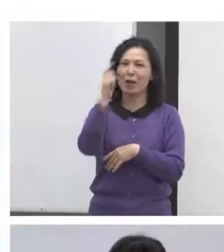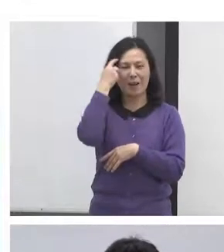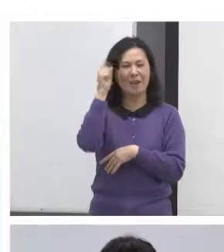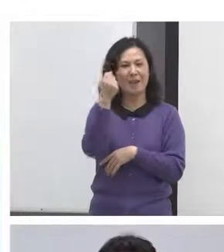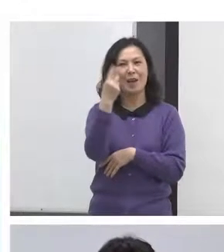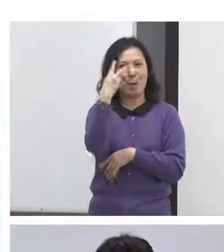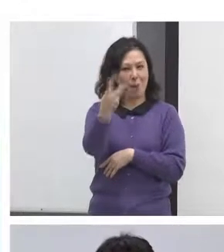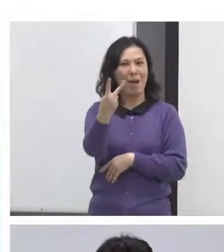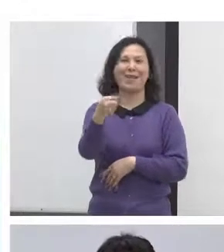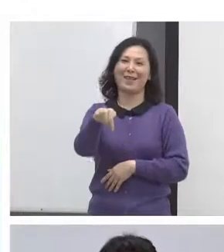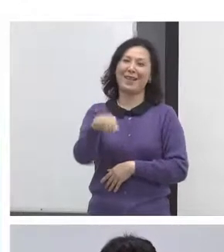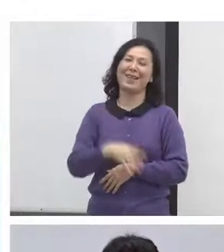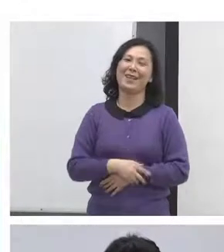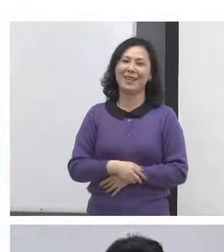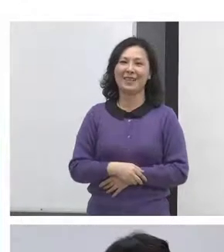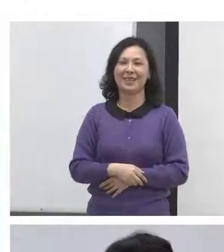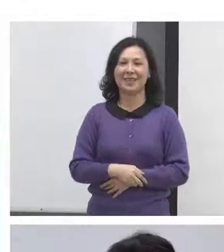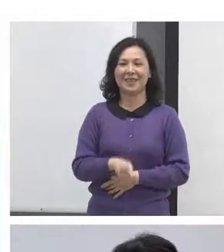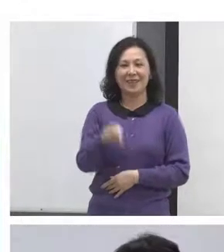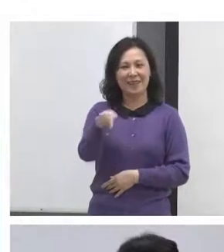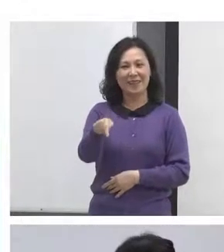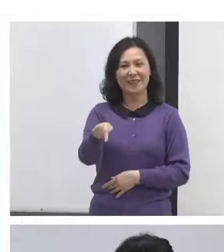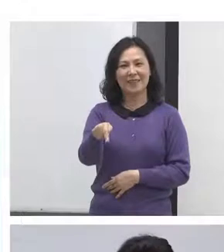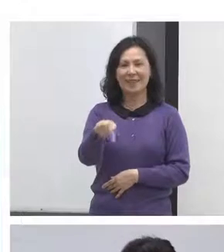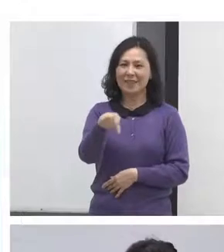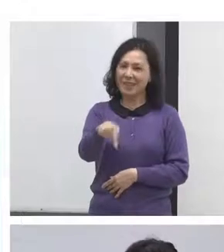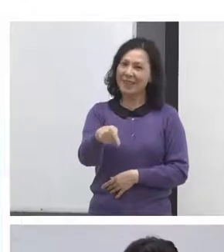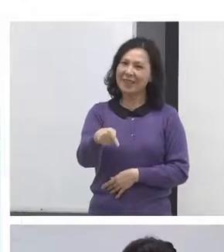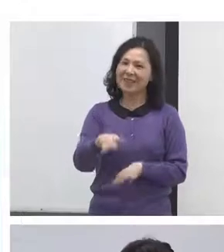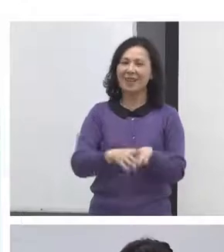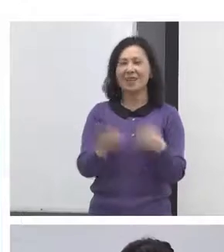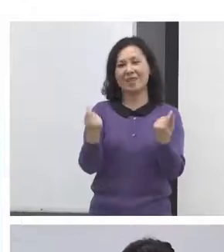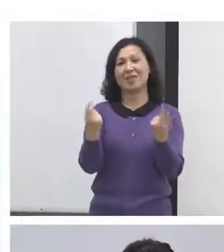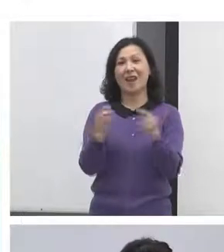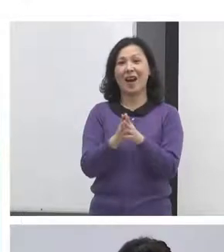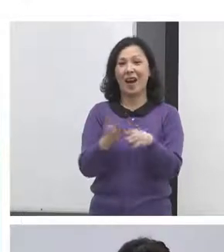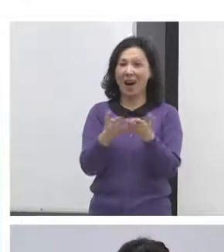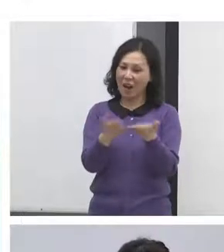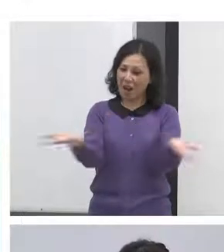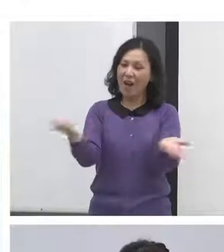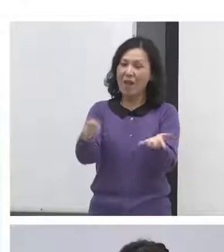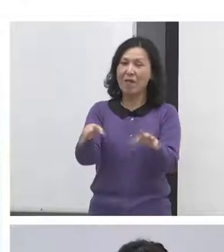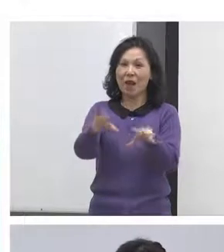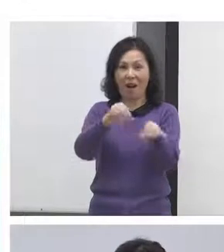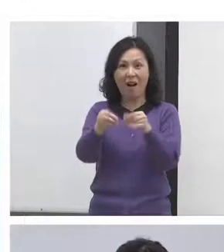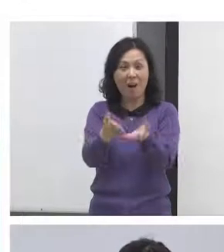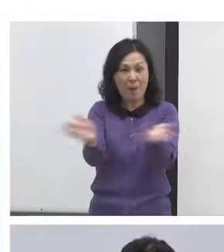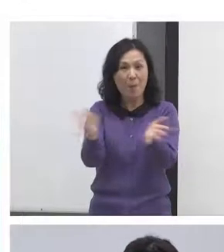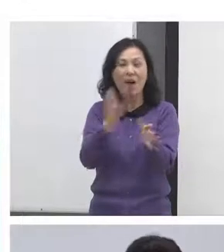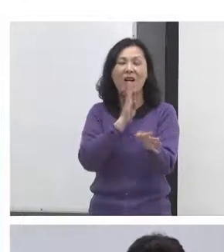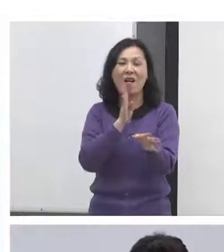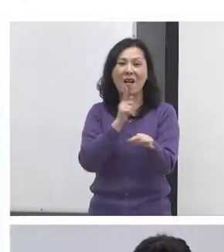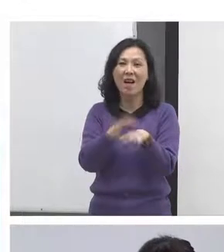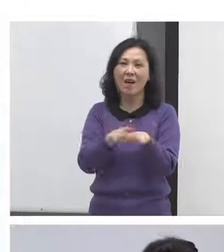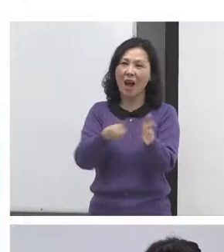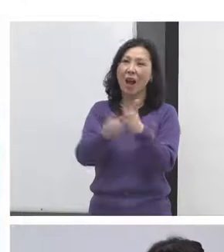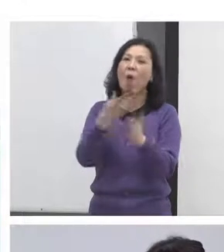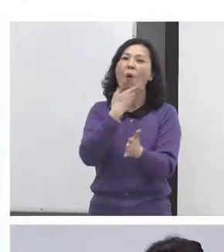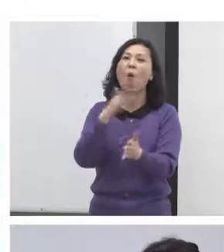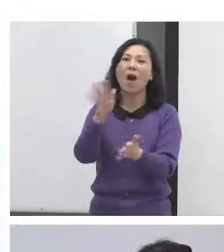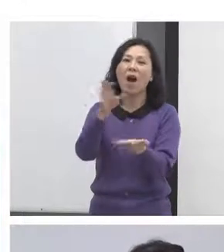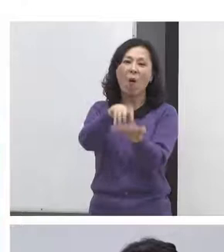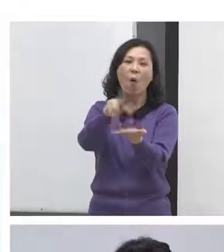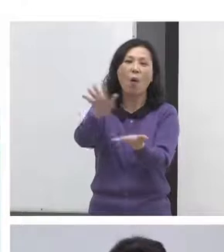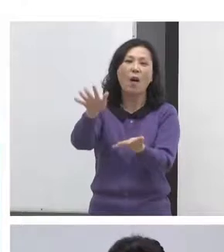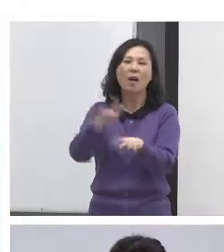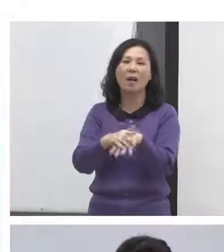以他的对象也是，就是他是一个 open source。那他们虽然可能有些专利，那个专利注册目的是为了不是